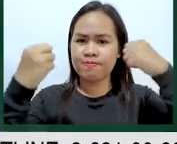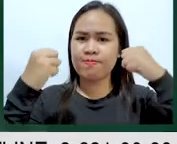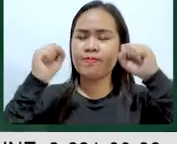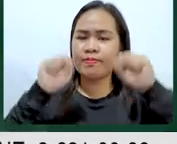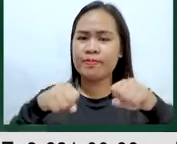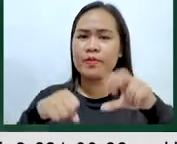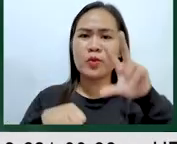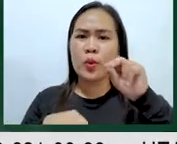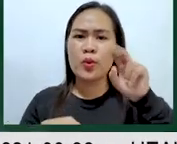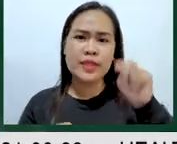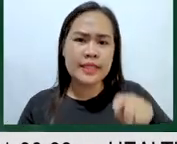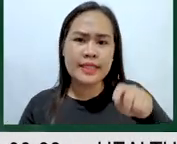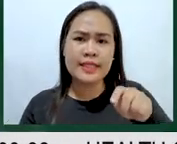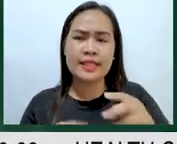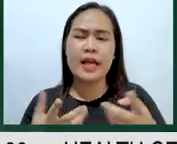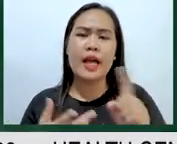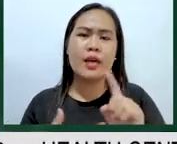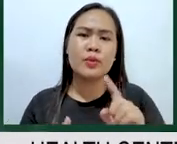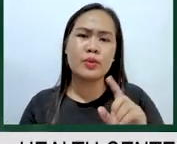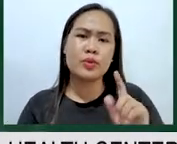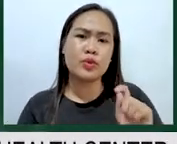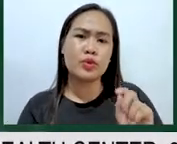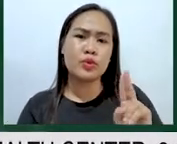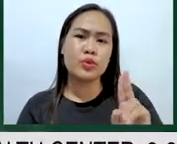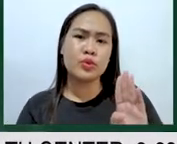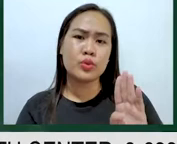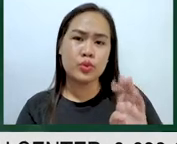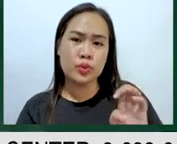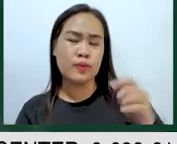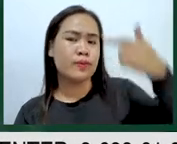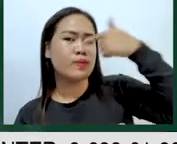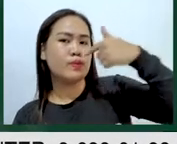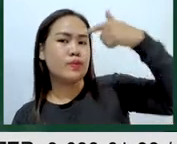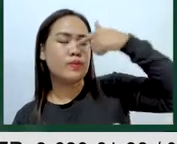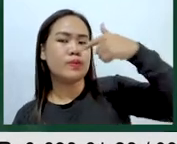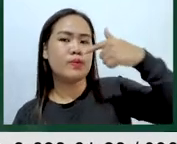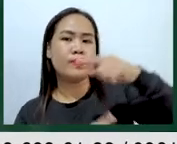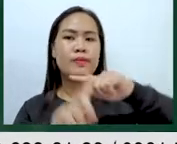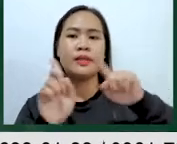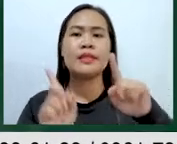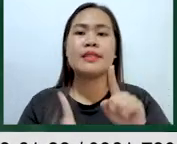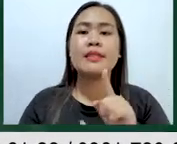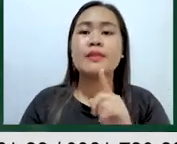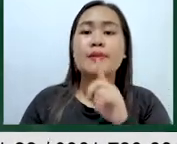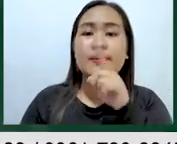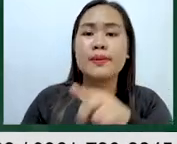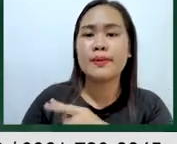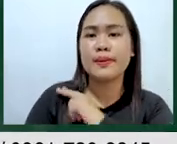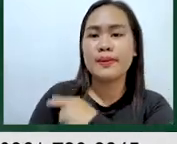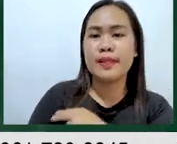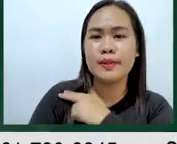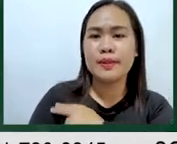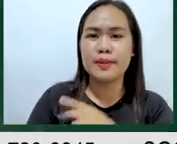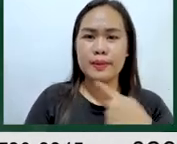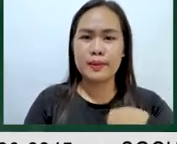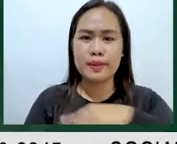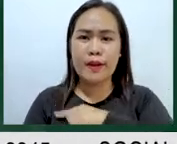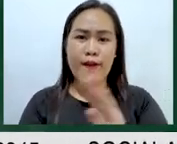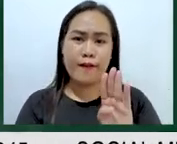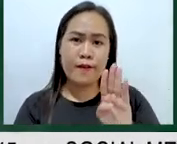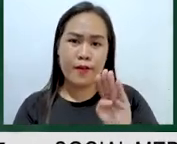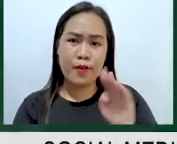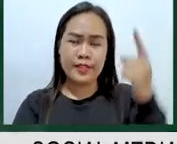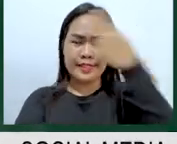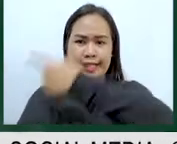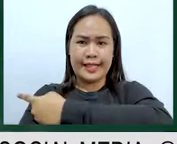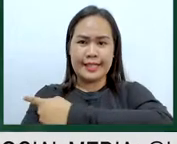No? Diba? Yung recoveries. No? Yun ang importante. Hindi na tayo kailangan tubuhan, kumbaga intubation, hindi na kailangan ng